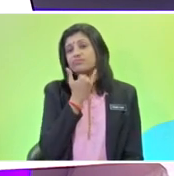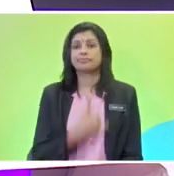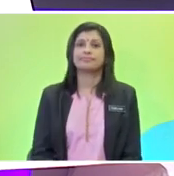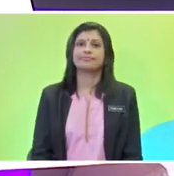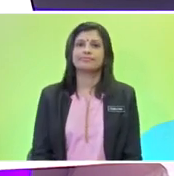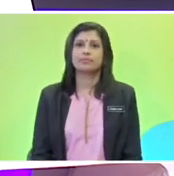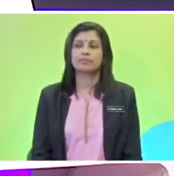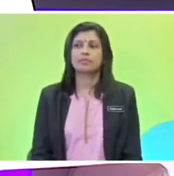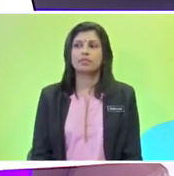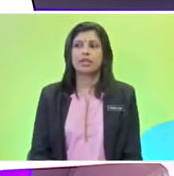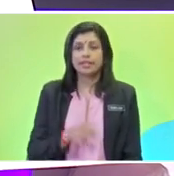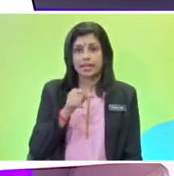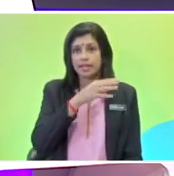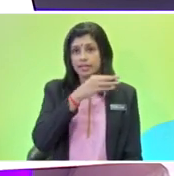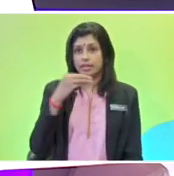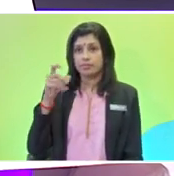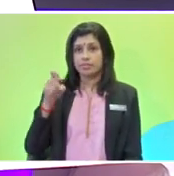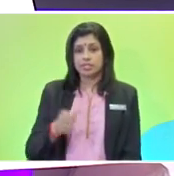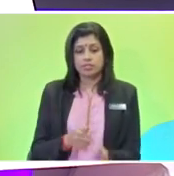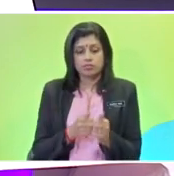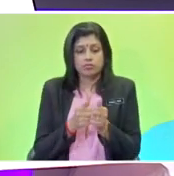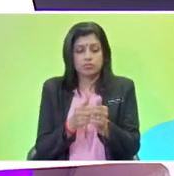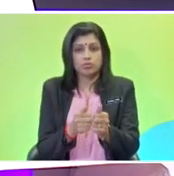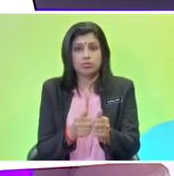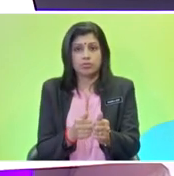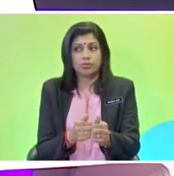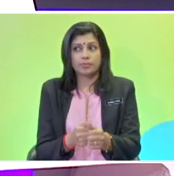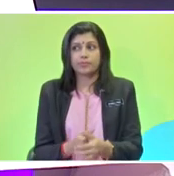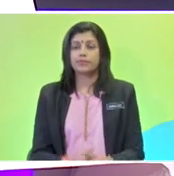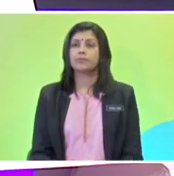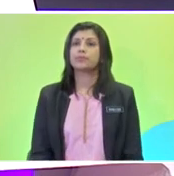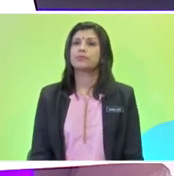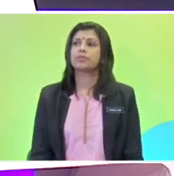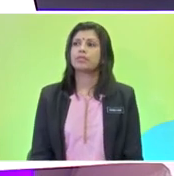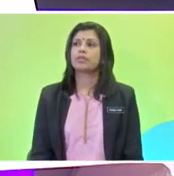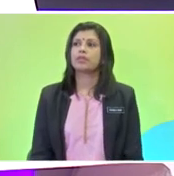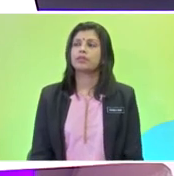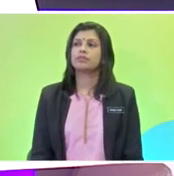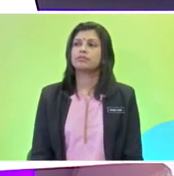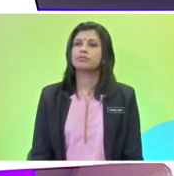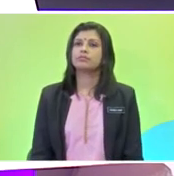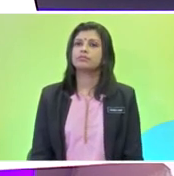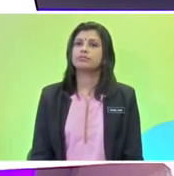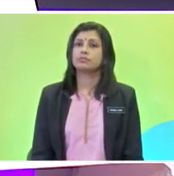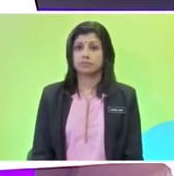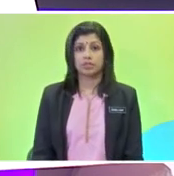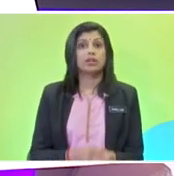turutan, jadi kita kalau buat tambah ke tolak dulu ke, okey, tambah atau tolak dulu, kita akan dapat jawapan yang